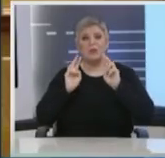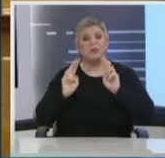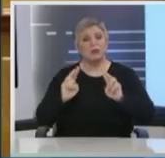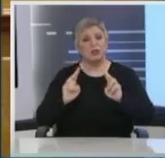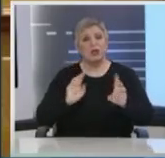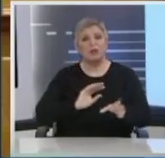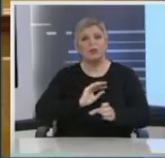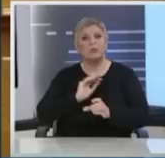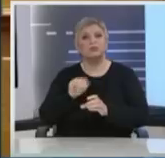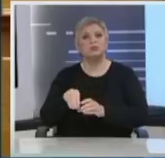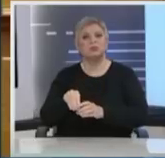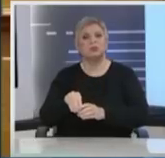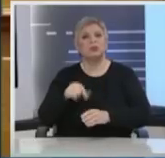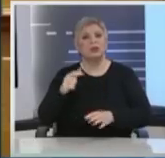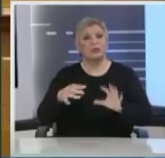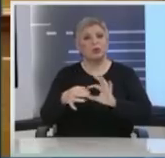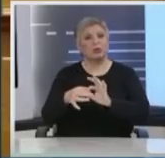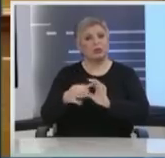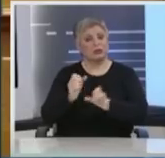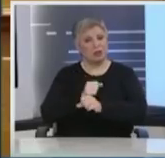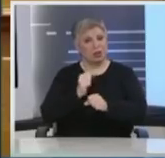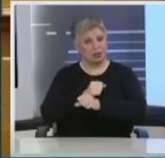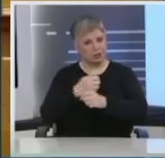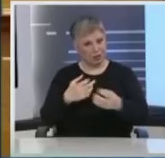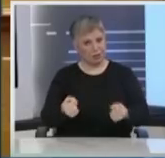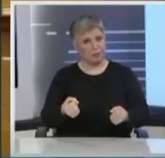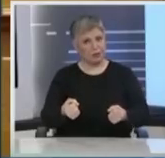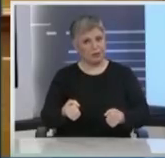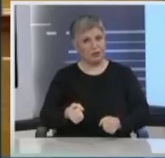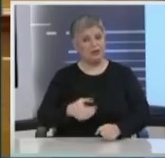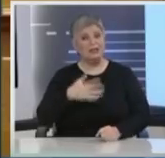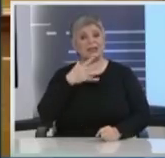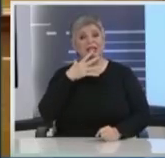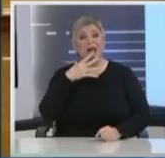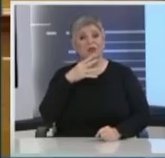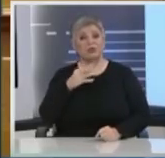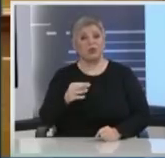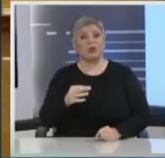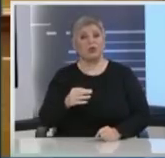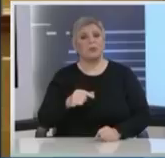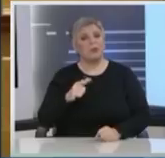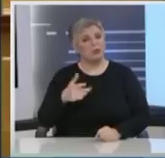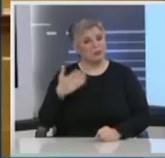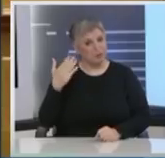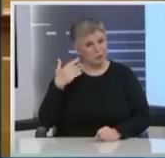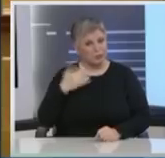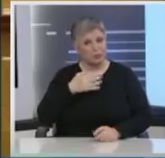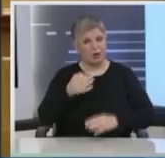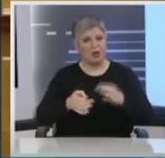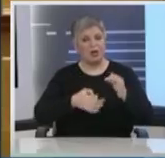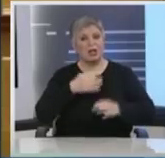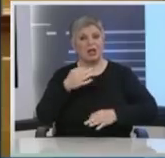βρίσκονται σήμερα στα ίδια έδρανα και να συνεργάζονται. Γι' αυτό ακριβώς το λόγο που εξήγησαν